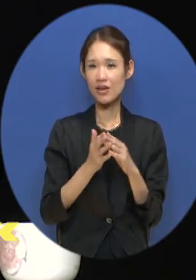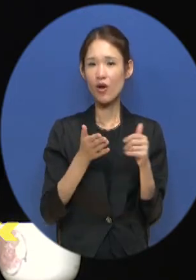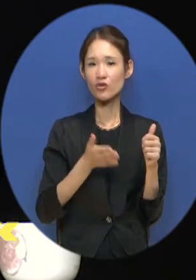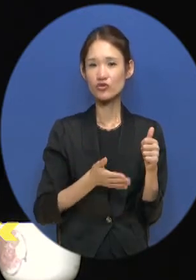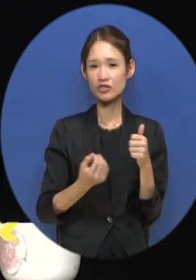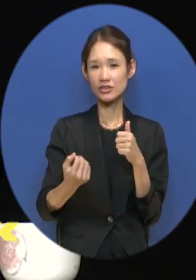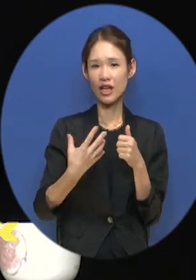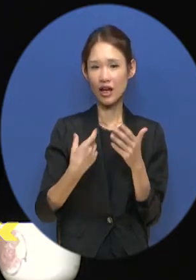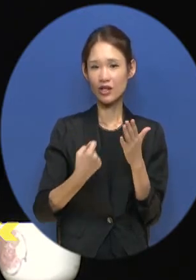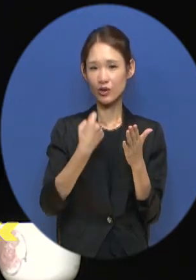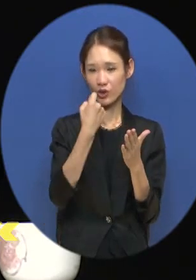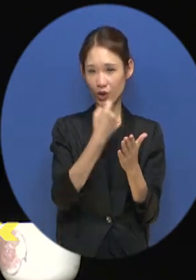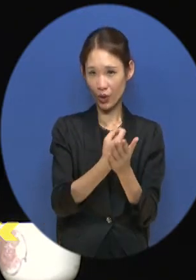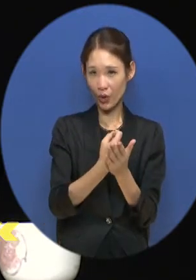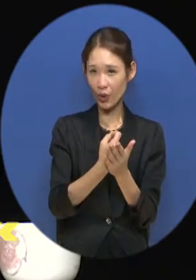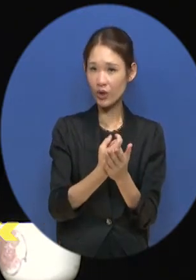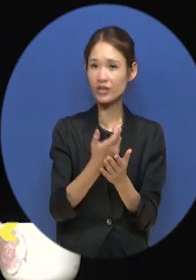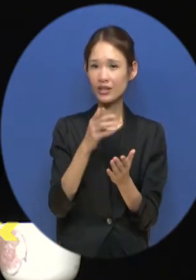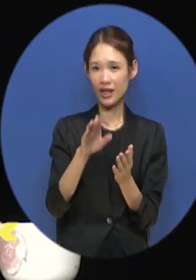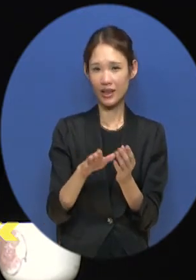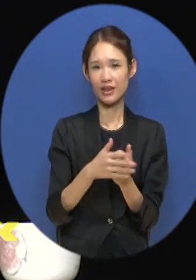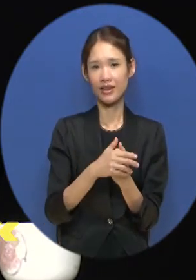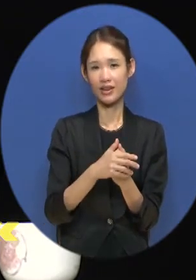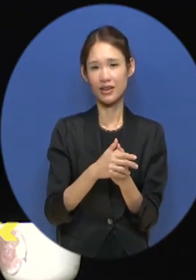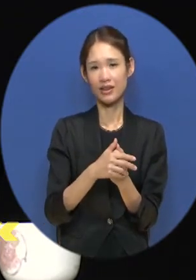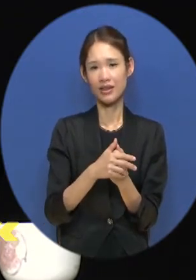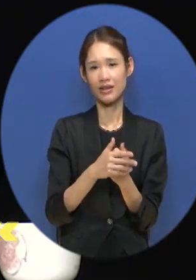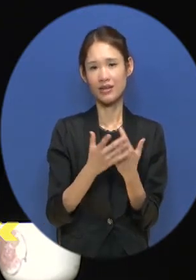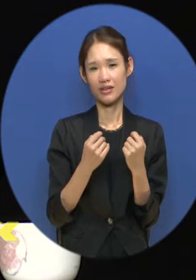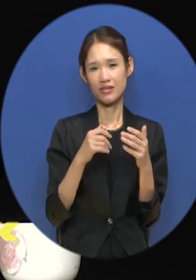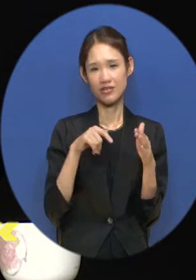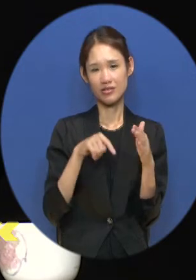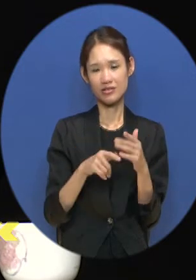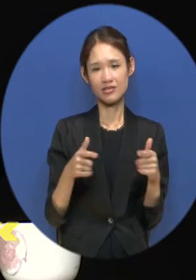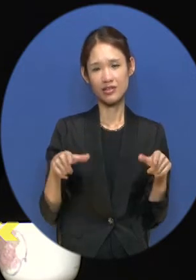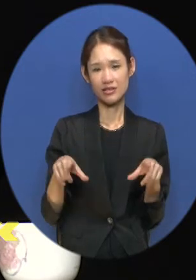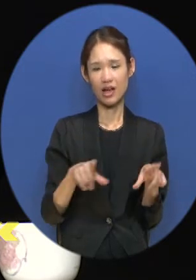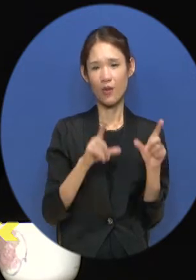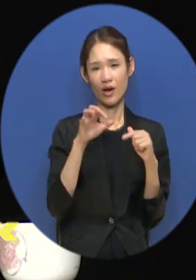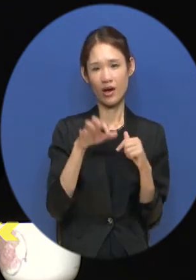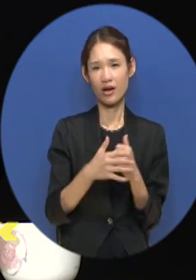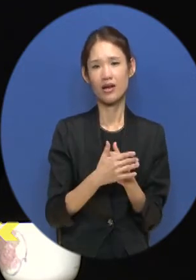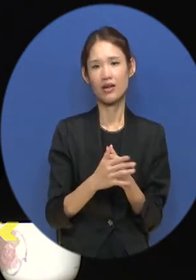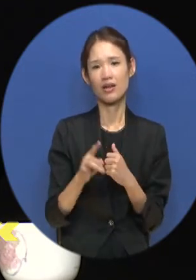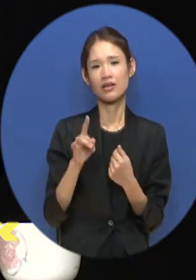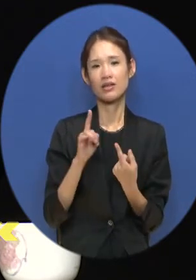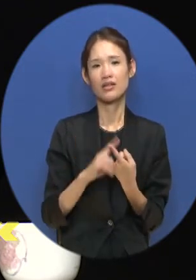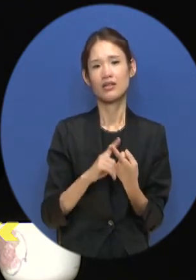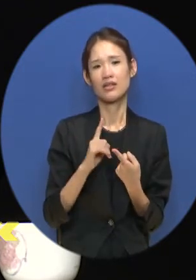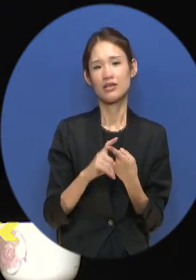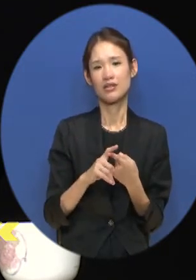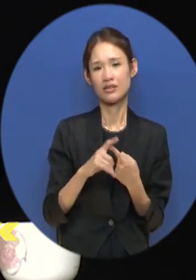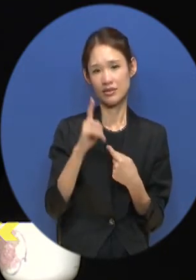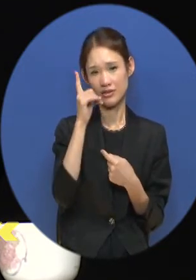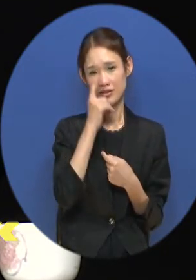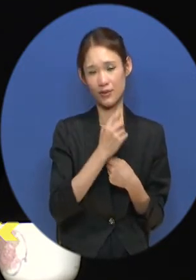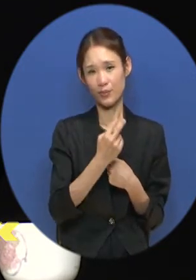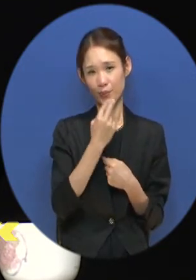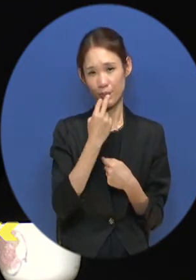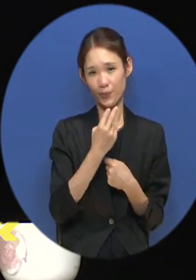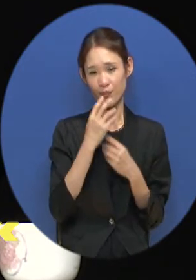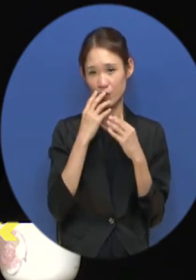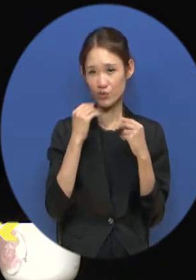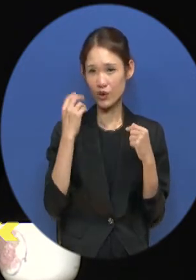설치해 준다라고 결정을 했다는데 네. 이런 지하생활 공간에 있어서의 미세먼지